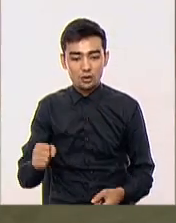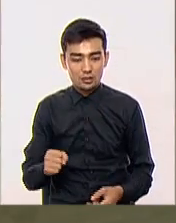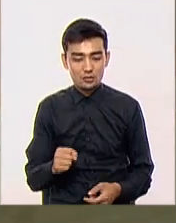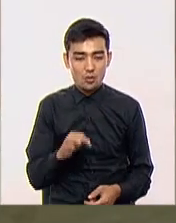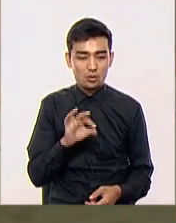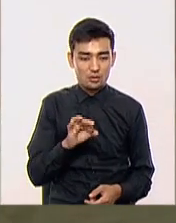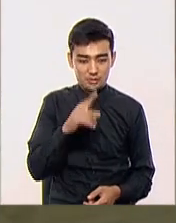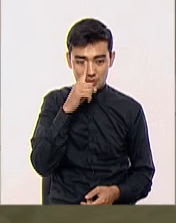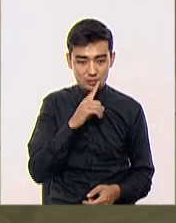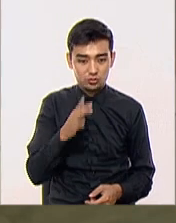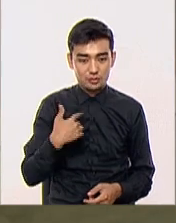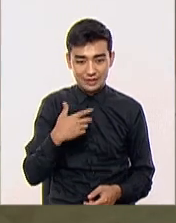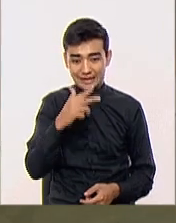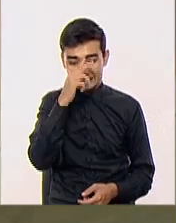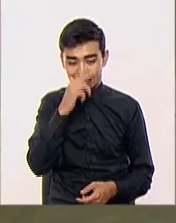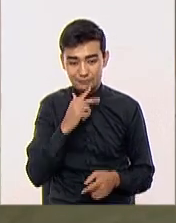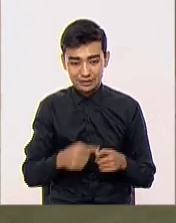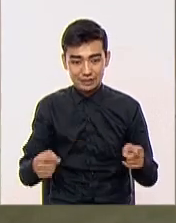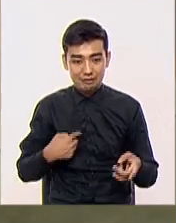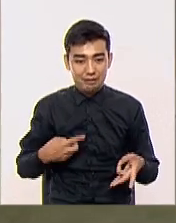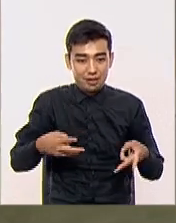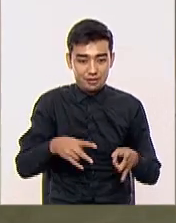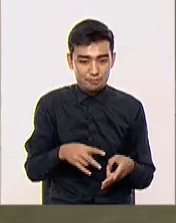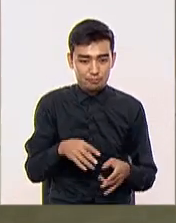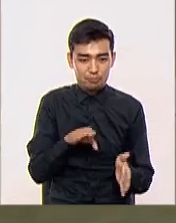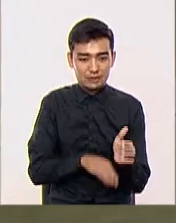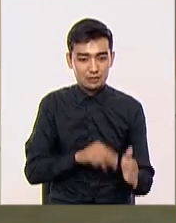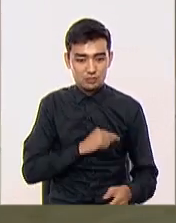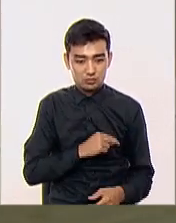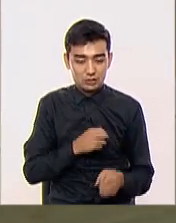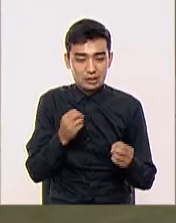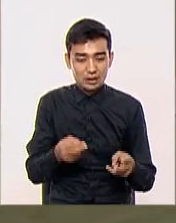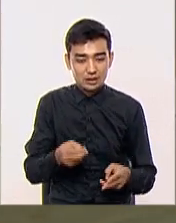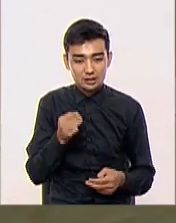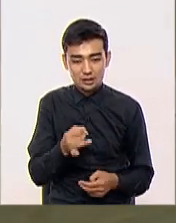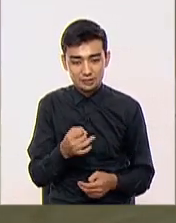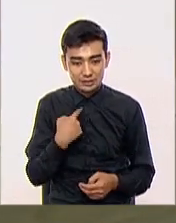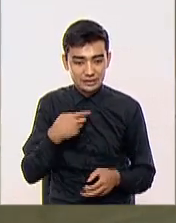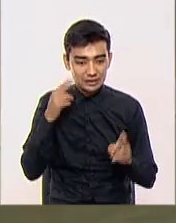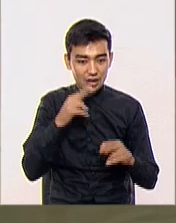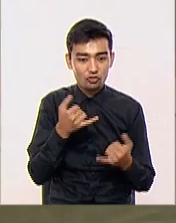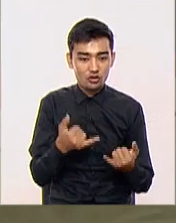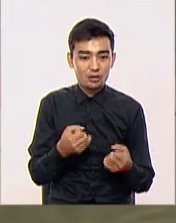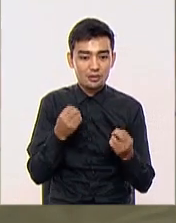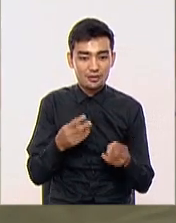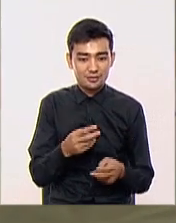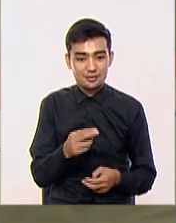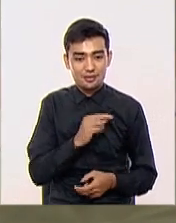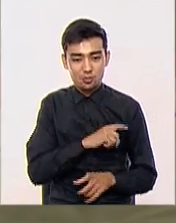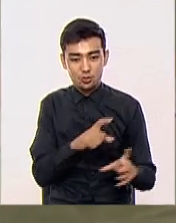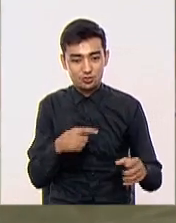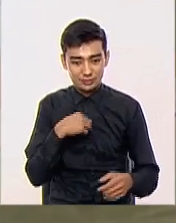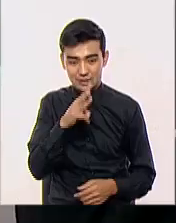получаются мы на три месяца остались практически без работы я даже не знаю как сейчас сотрудникам платить